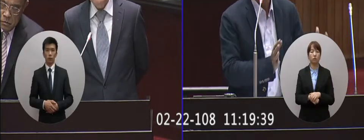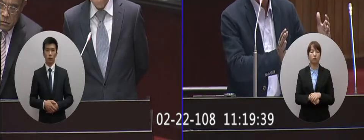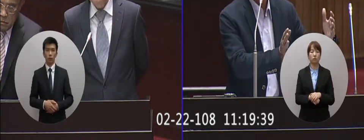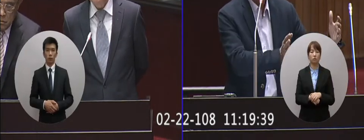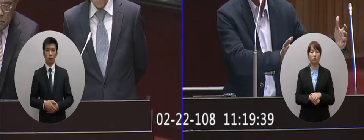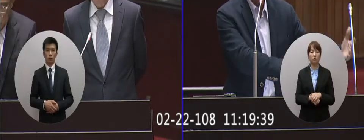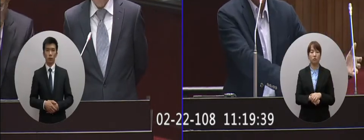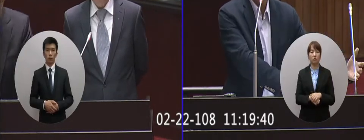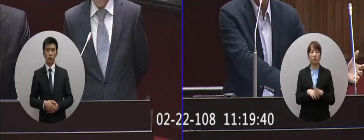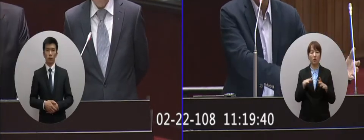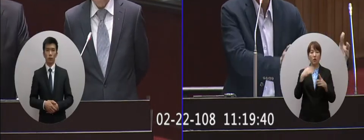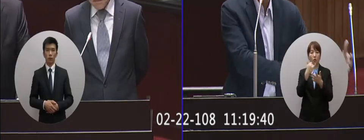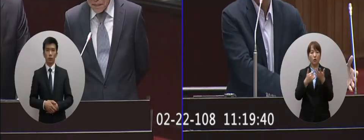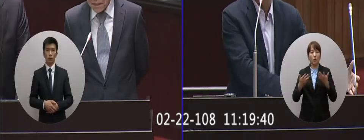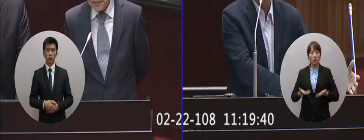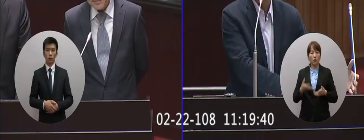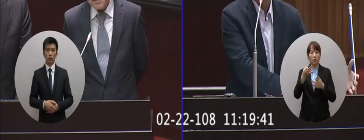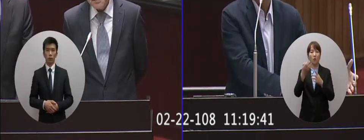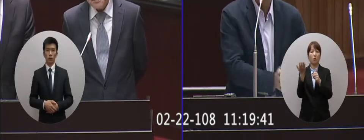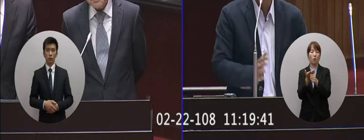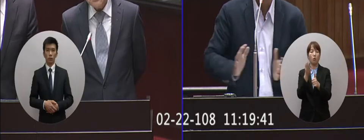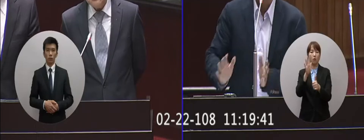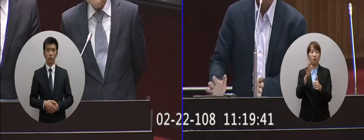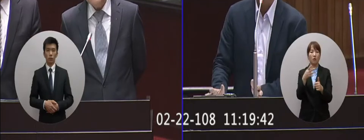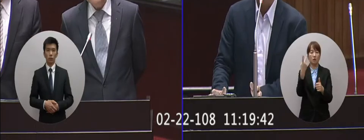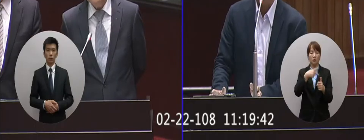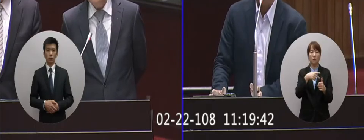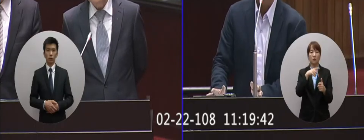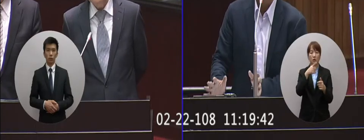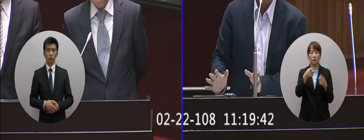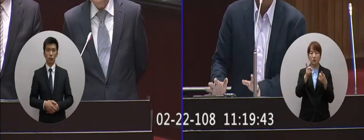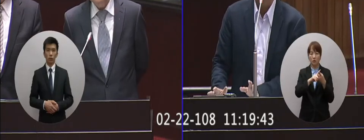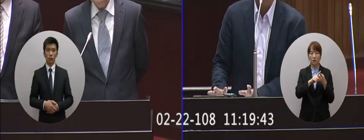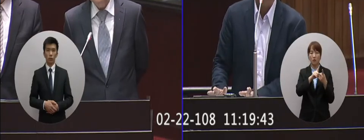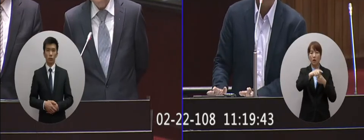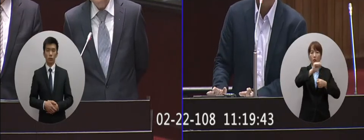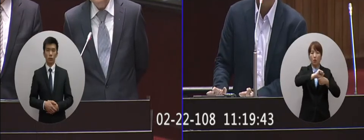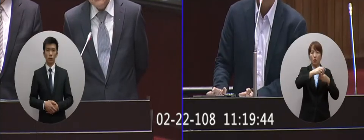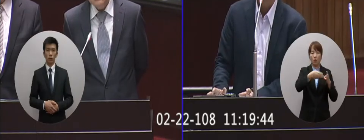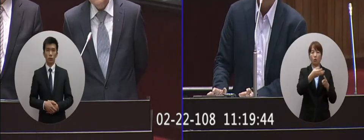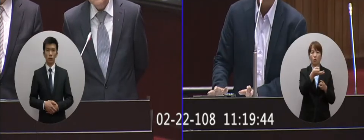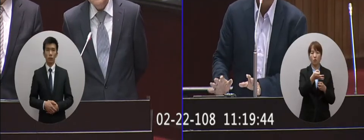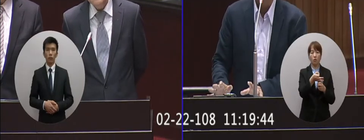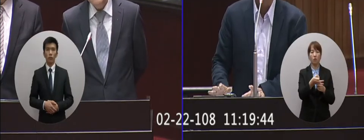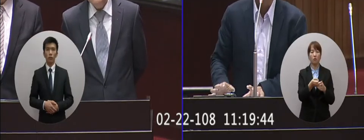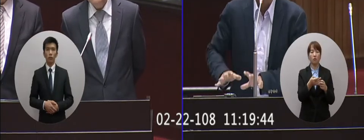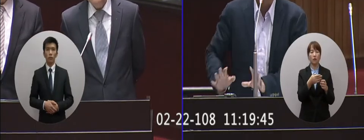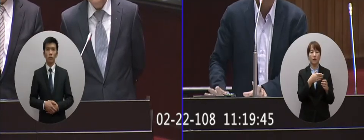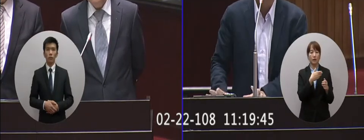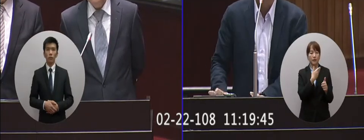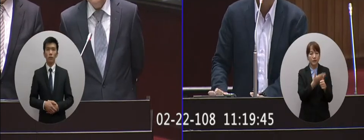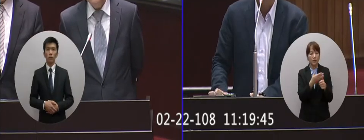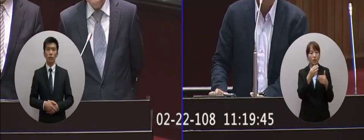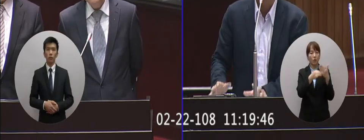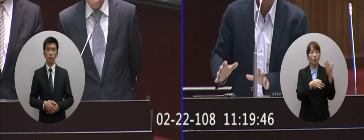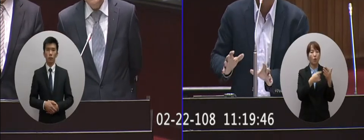已经在退休金这个独一条啊，你这是不是说这是他的加班费的部分，我们可以再放松一下，不要说为